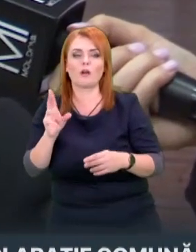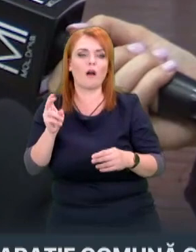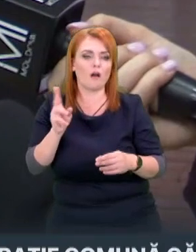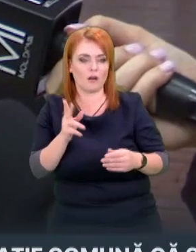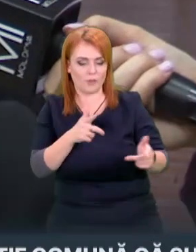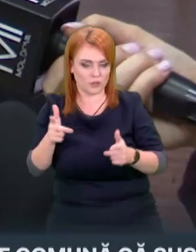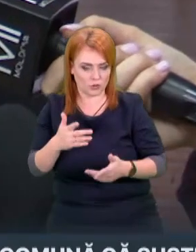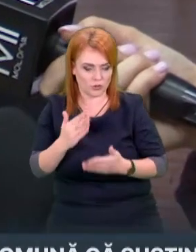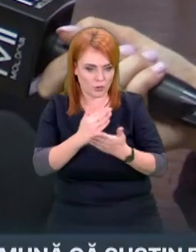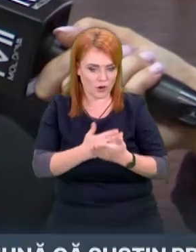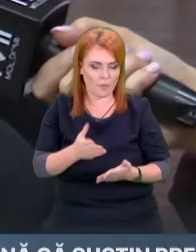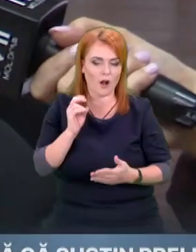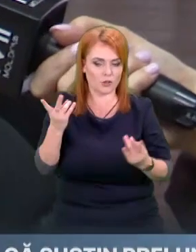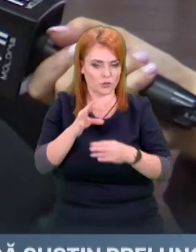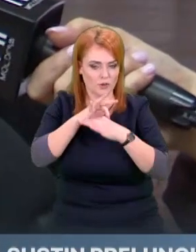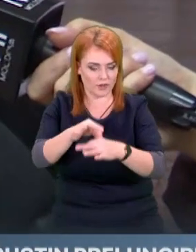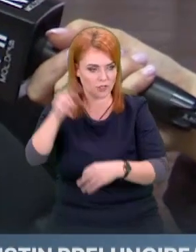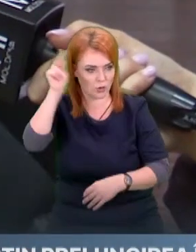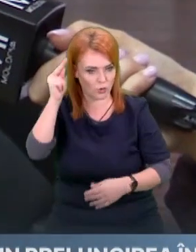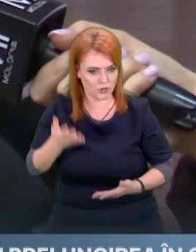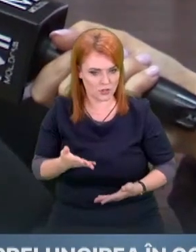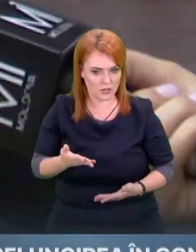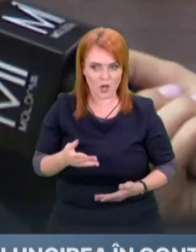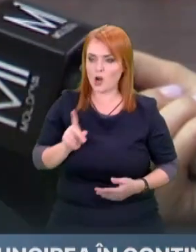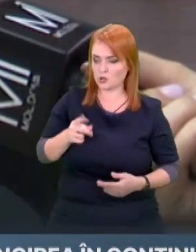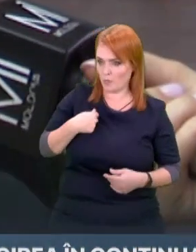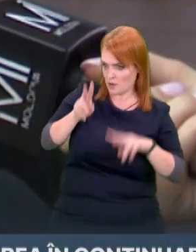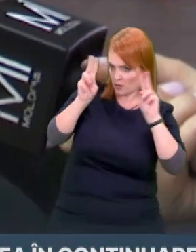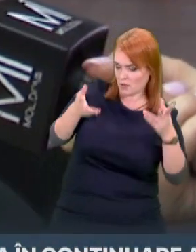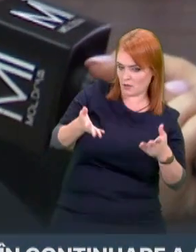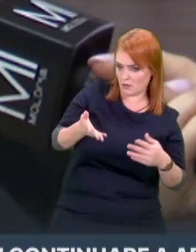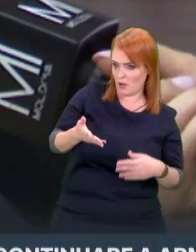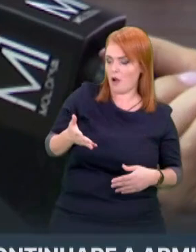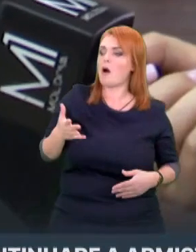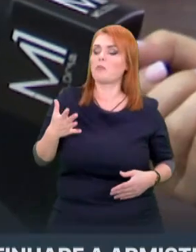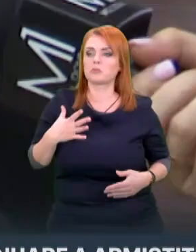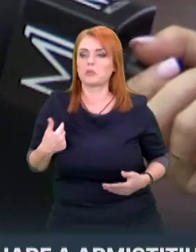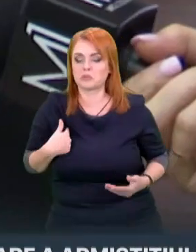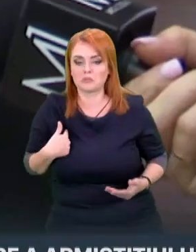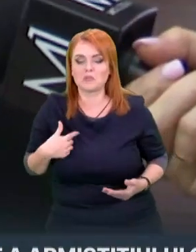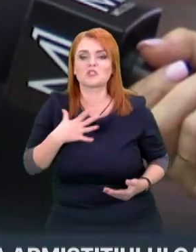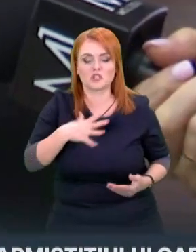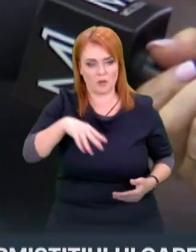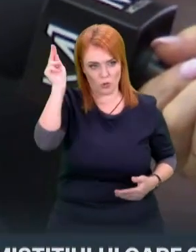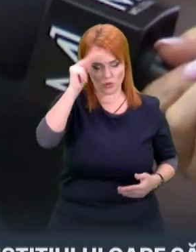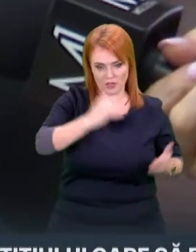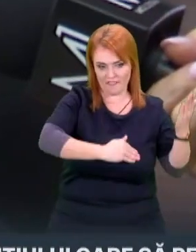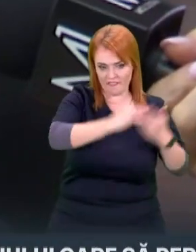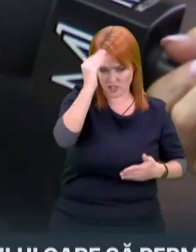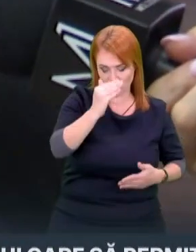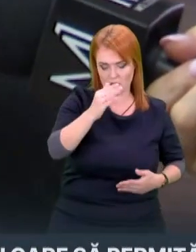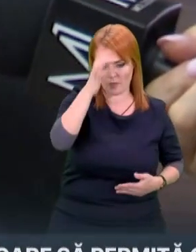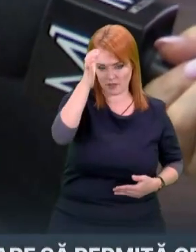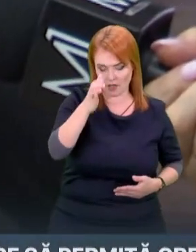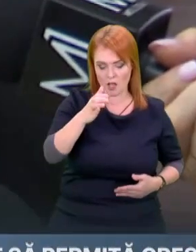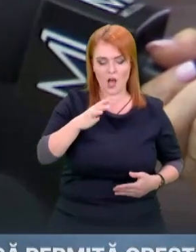să o desfășoare lecția, noi nu știm riese. Atunci, la ce bun, noi am făcut studii superioare pedagogice